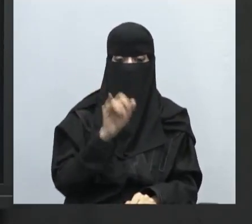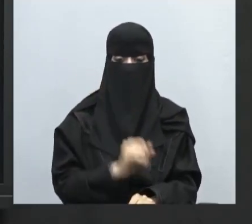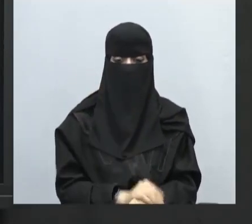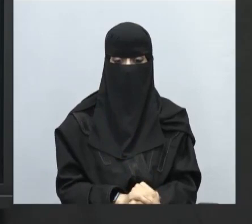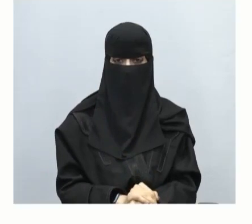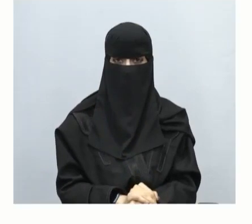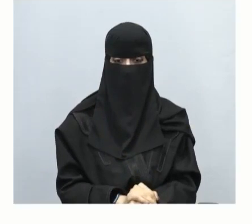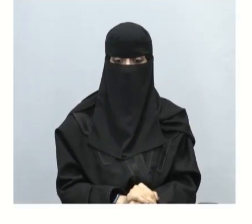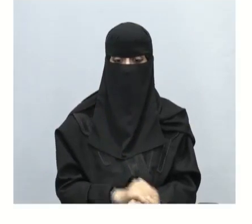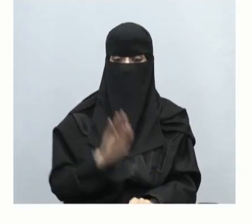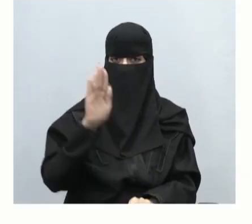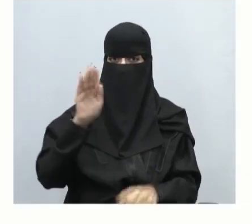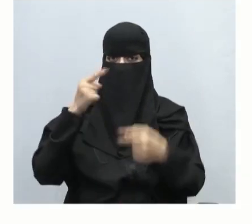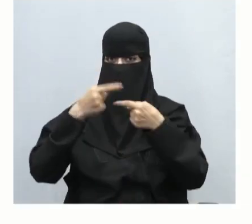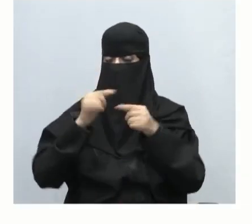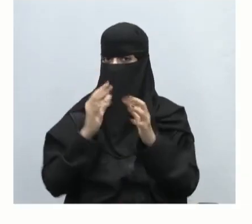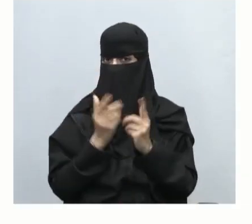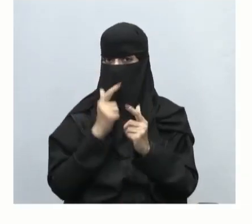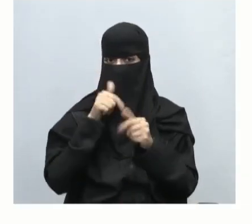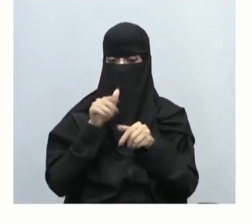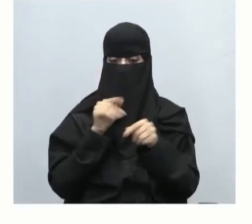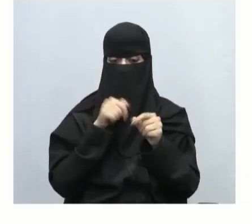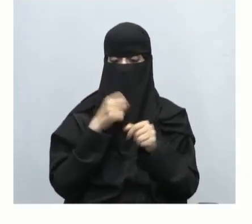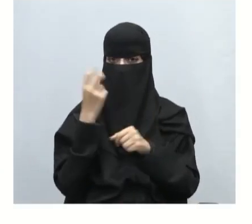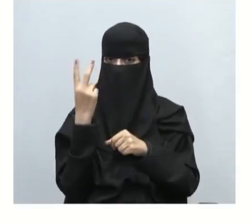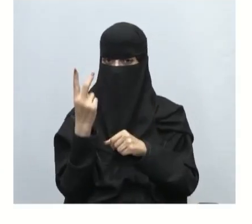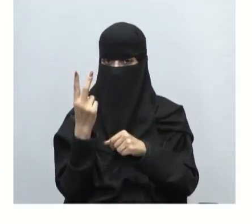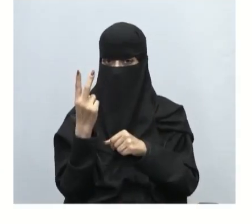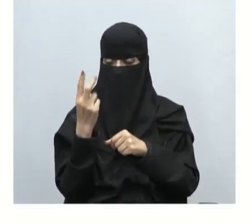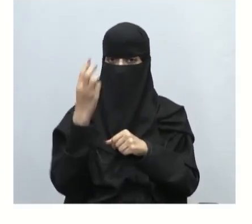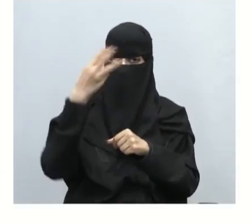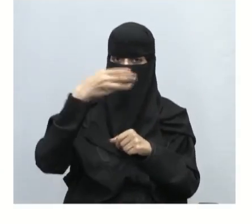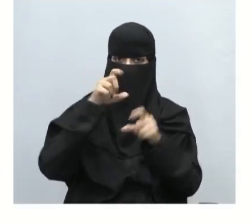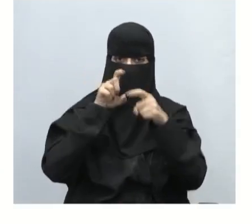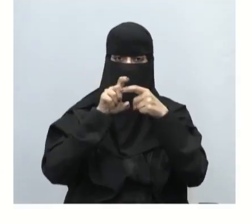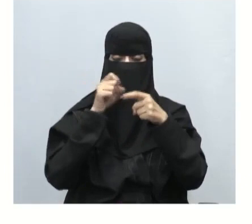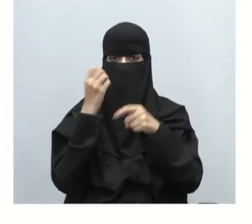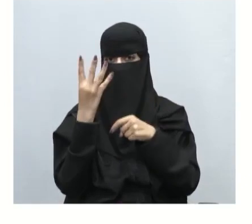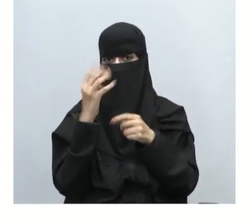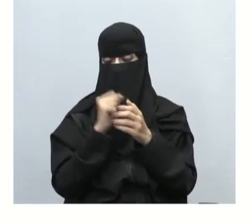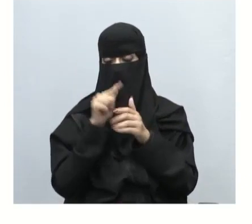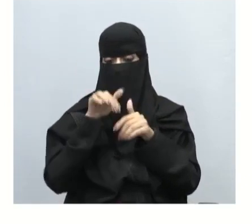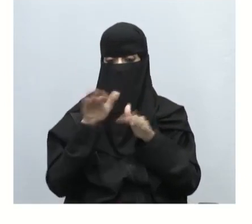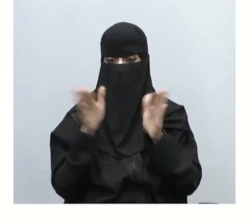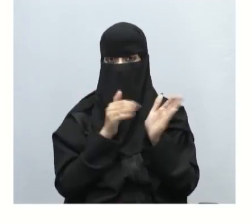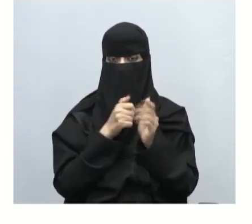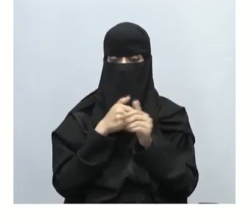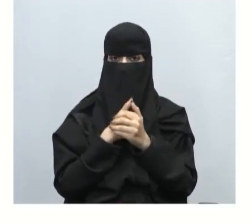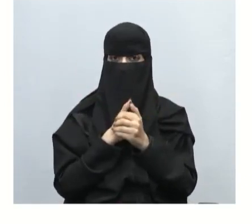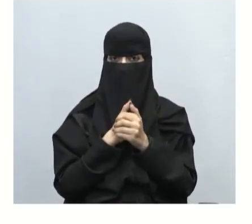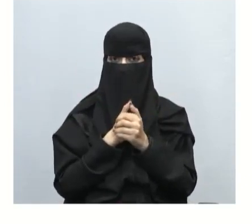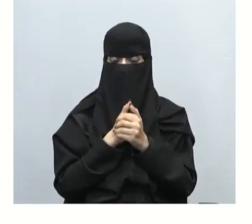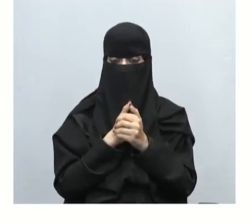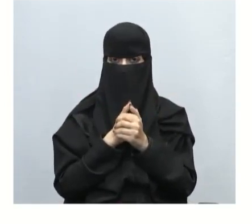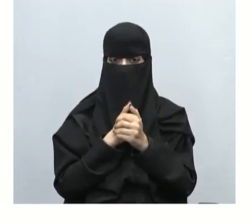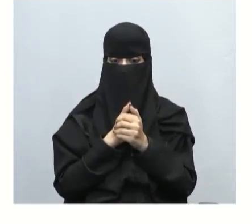ريالات س تساوي ماذا سوف تساوي 32 تقسيم 4 سوف نقسم المبلغ على ماذا على